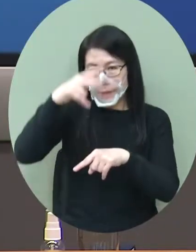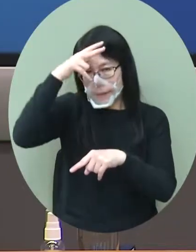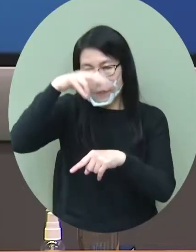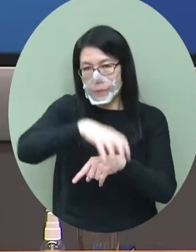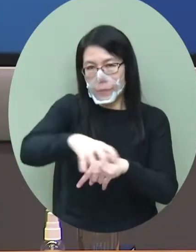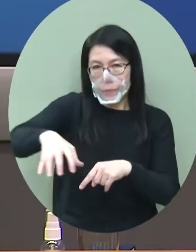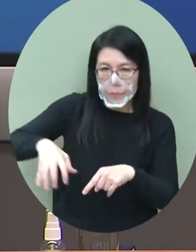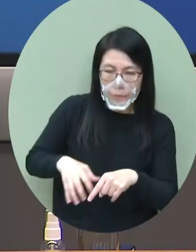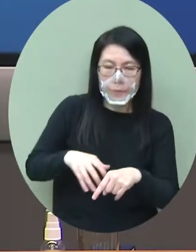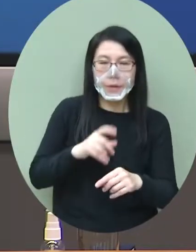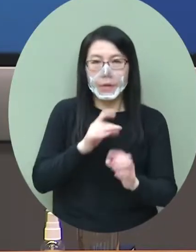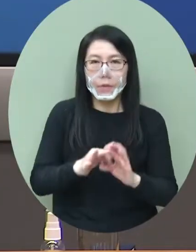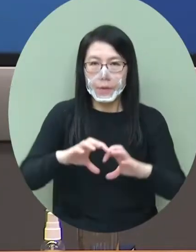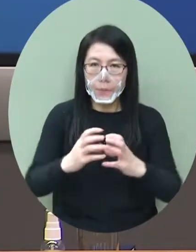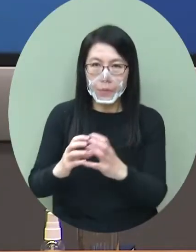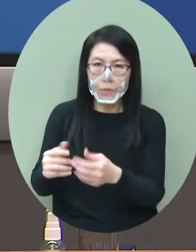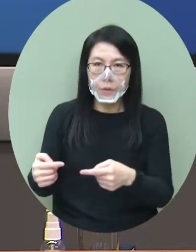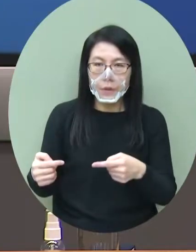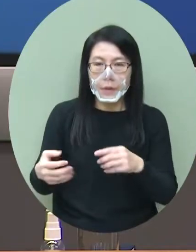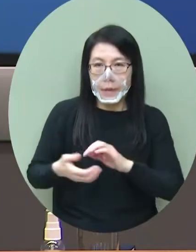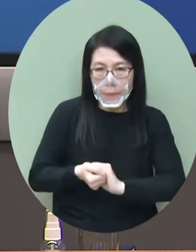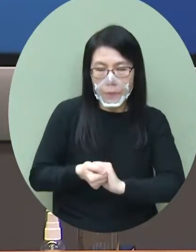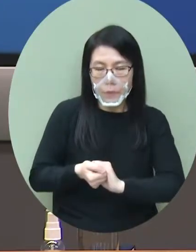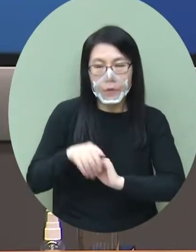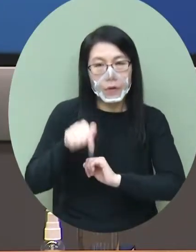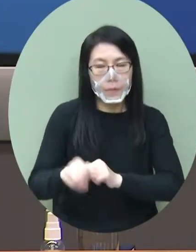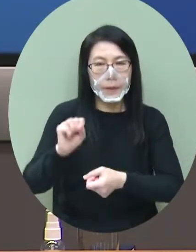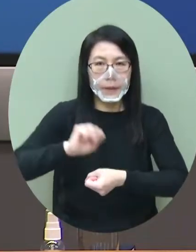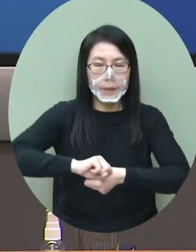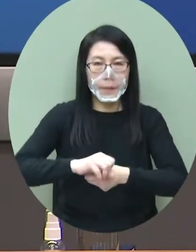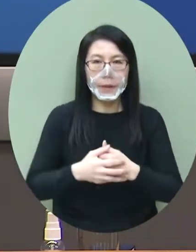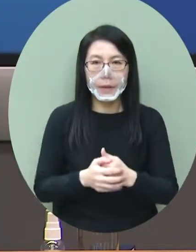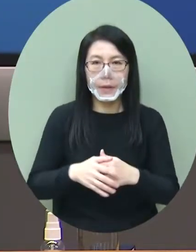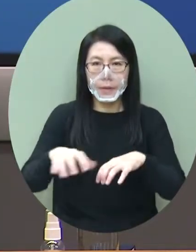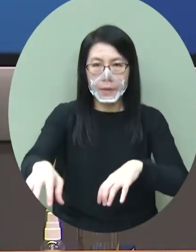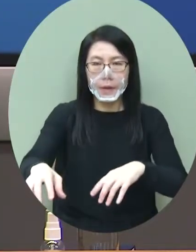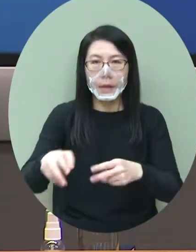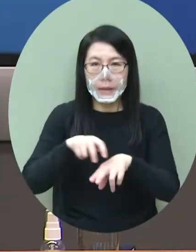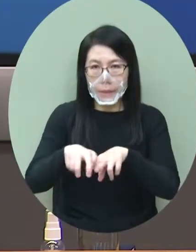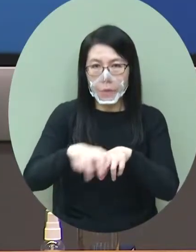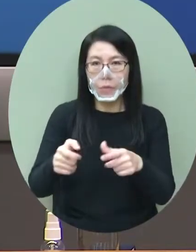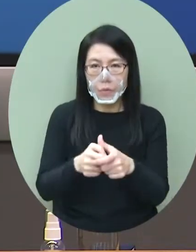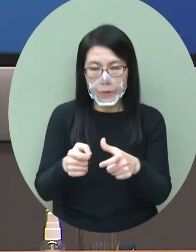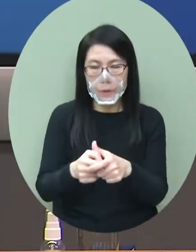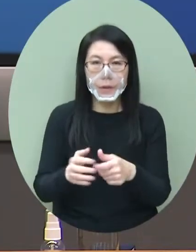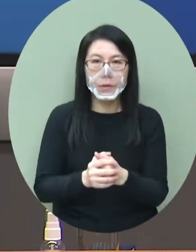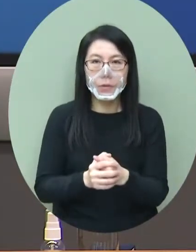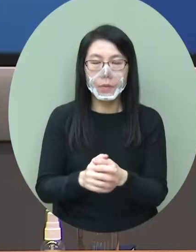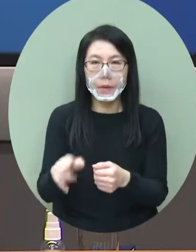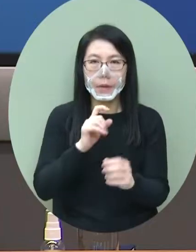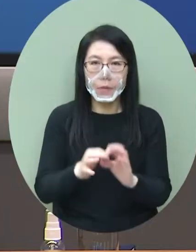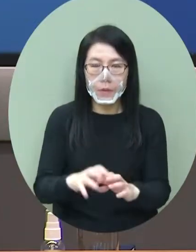深圳市人民政府呢，各个有关部门的通力合作之下，加上两地的铁路